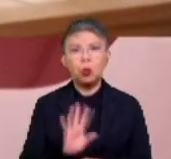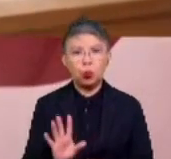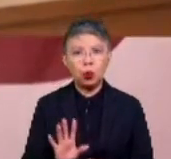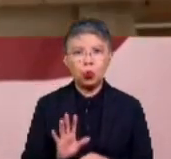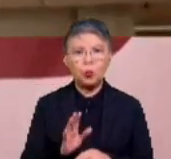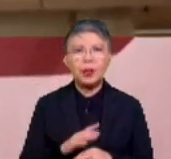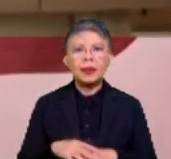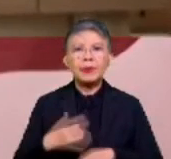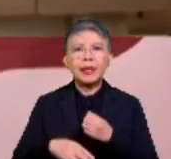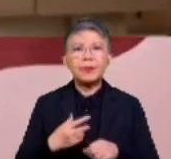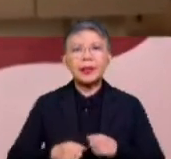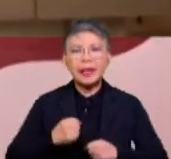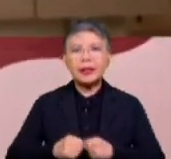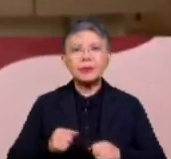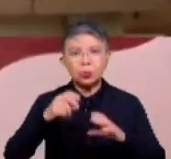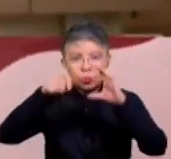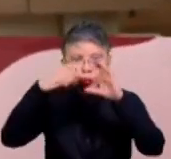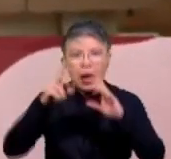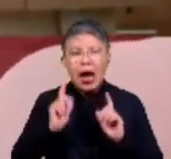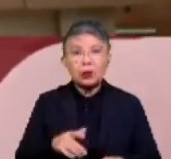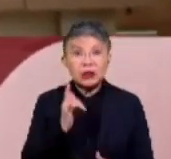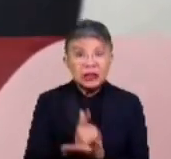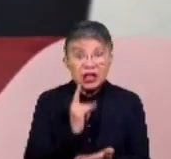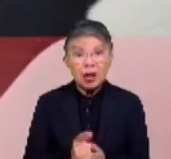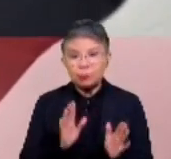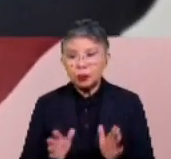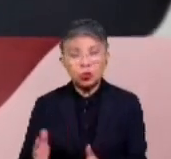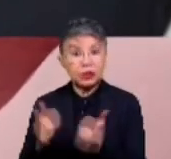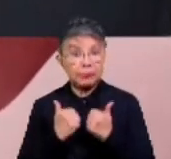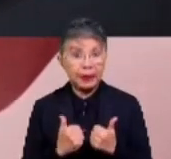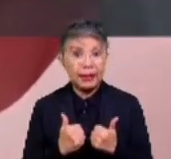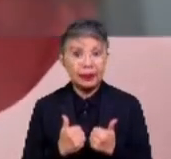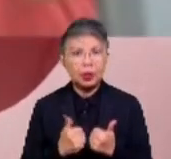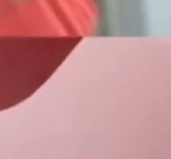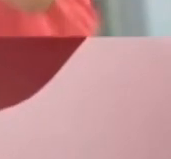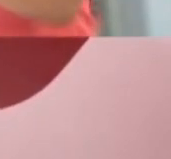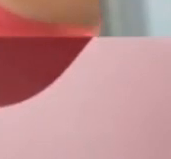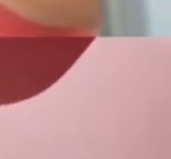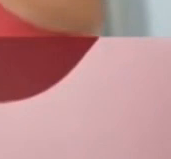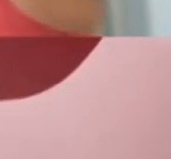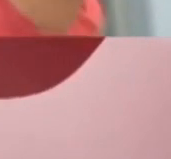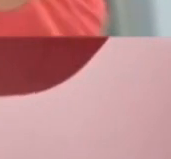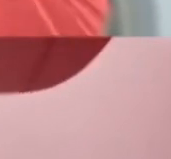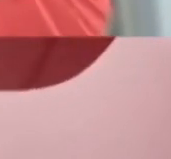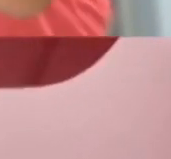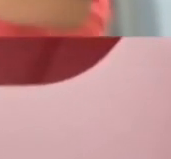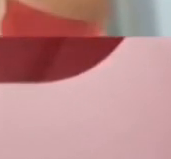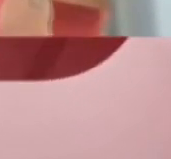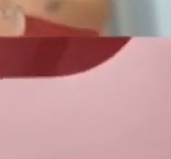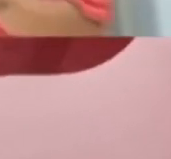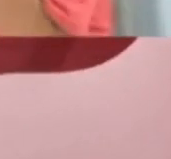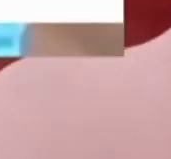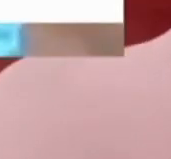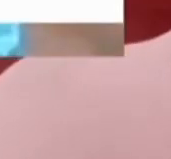setiap kegiatan harus ada prokes yang sangat disiplin gitu. Karena kan buat kita semua juga, dari kita untuk kita semua